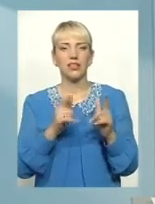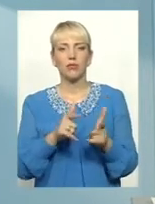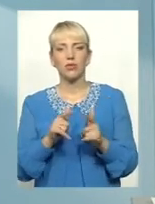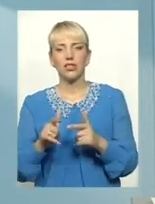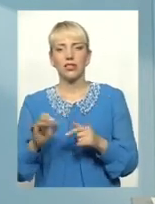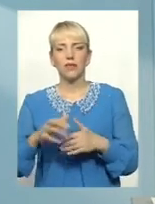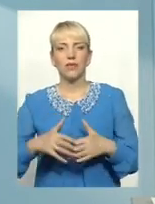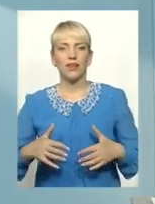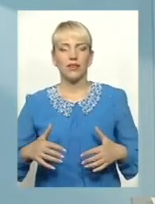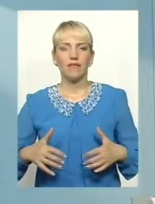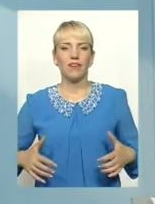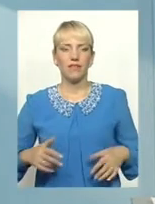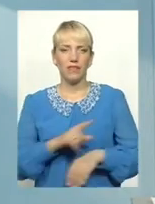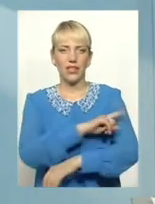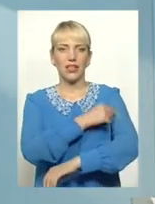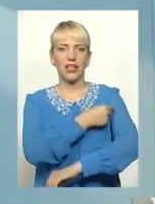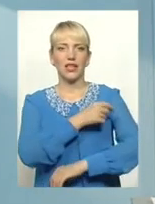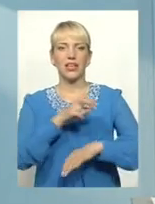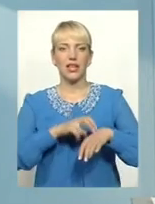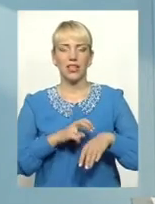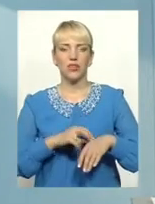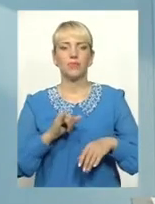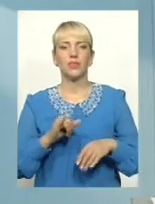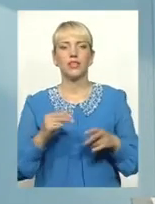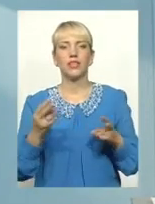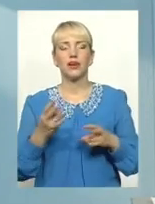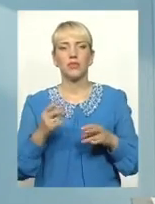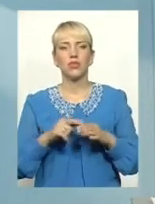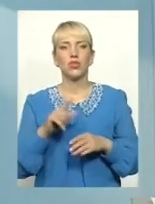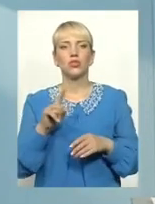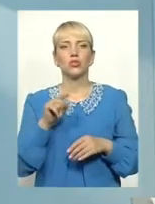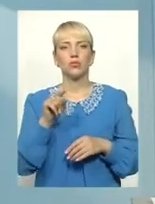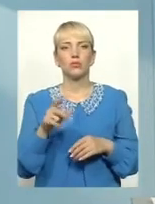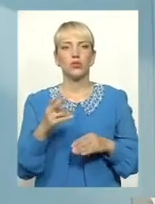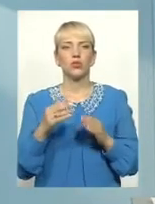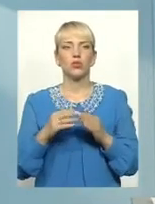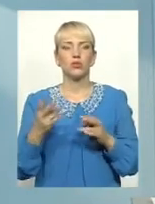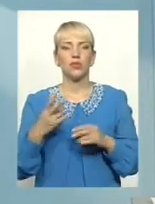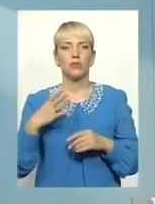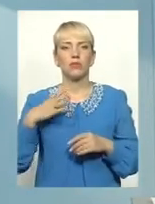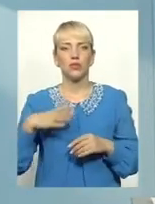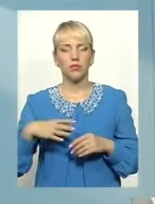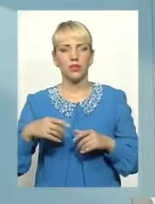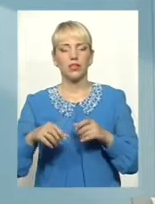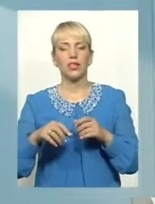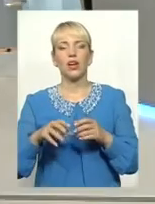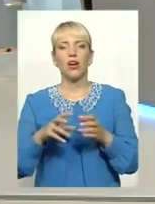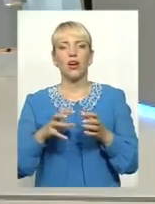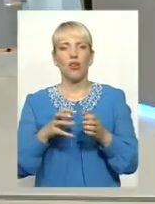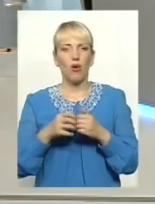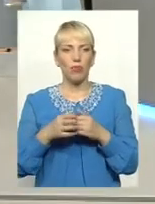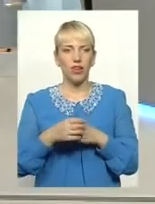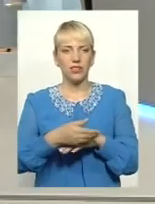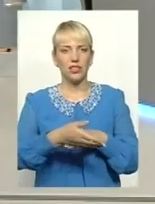всіми моментами. І відчувати, що тобі вдома доведеться потерпіти порвану сумку, обгризані